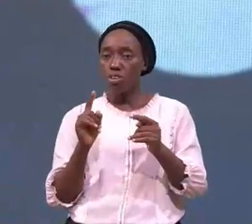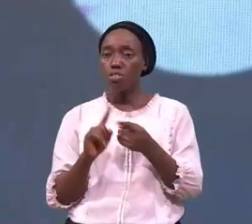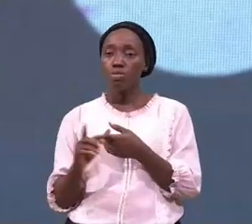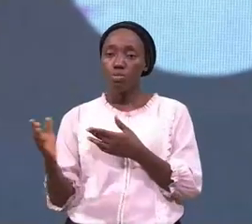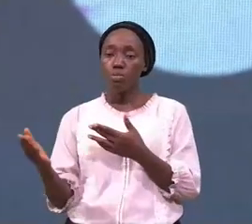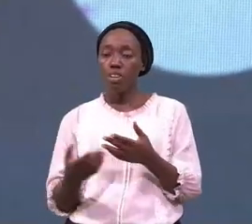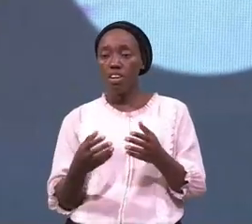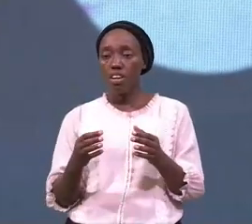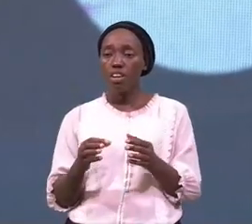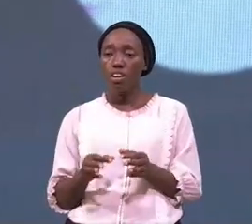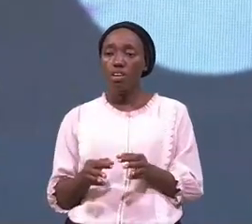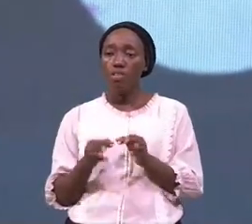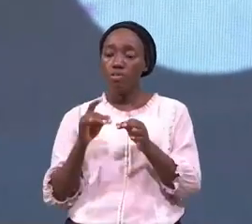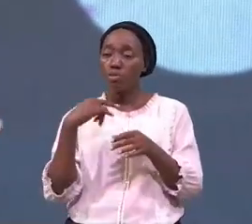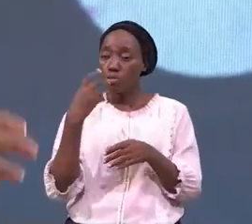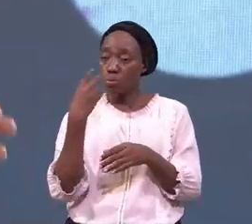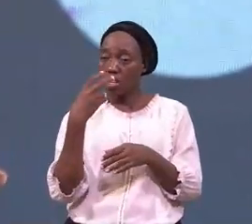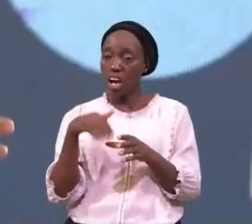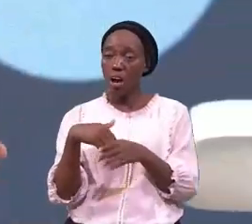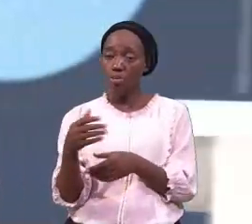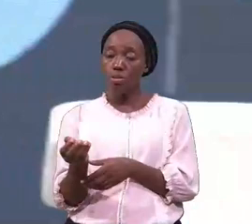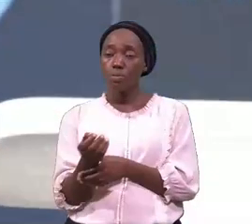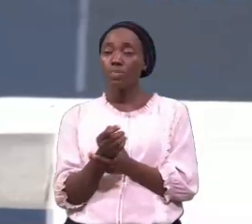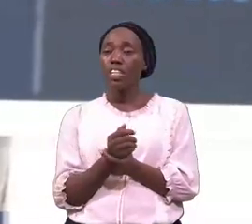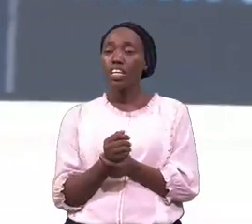C'est comme ce que l'enfant essaie de murmurer, le bébé.